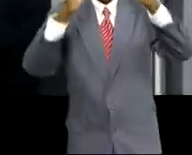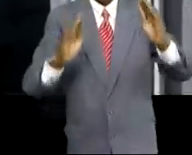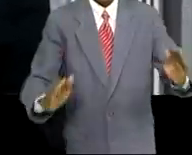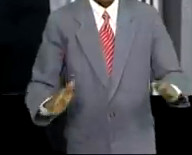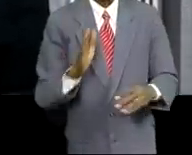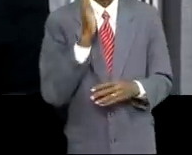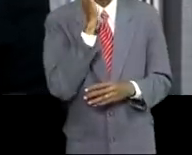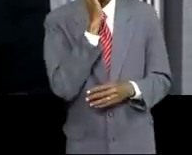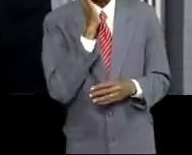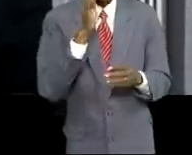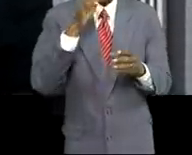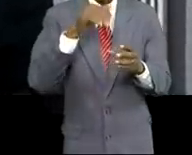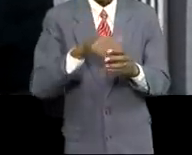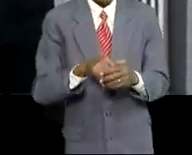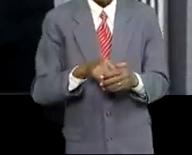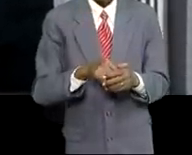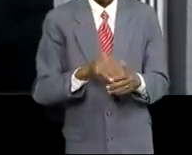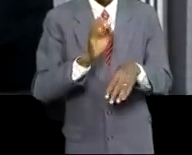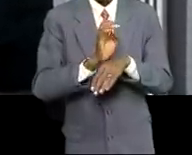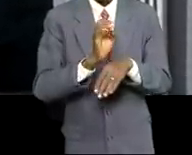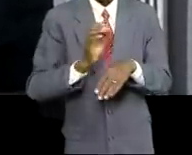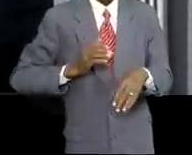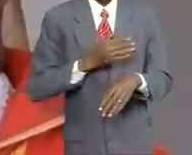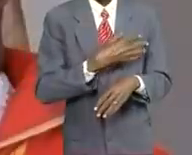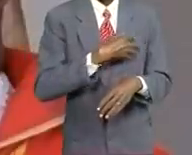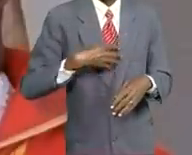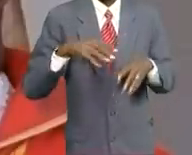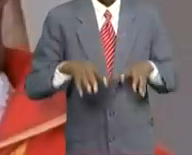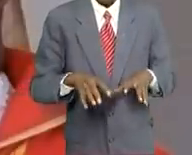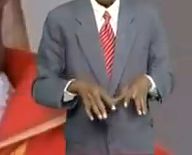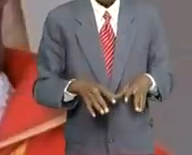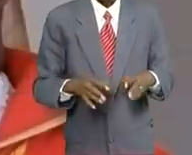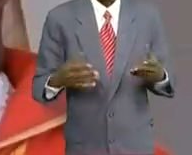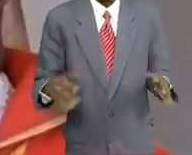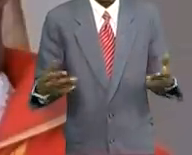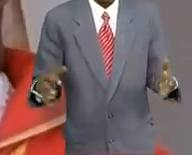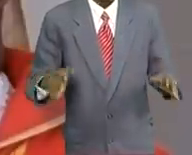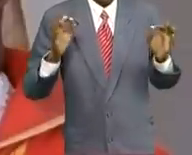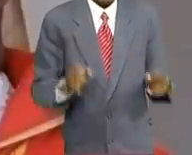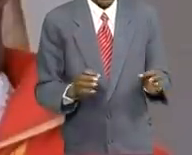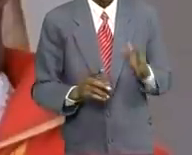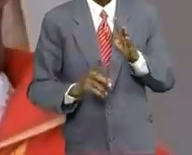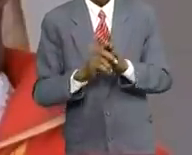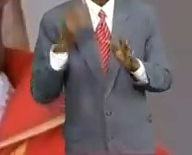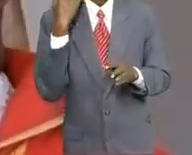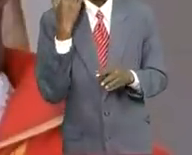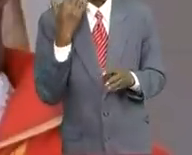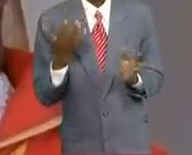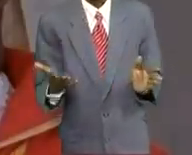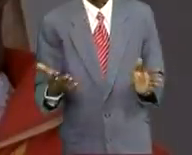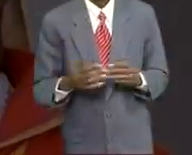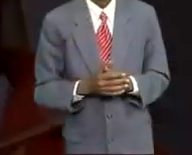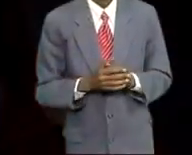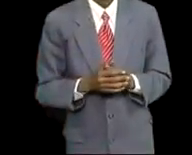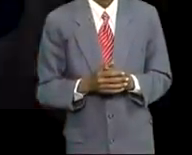évacué pour recevoir des soins appropriés. De quoi souffre le prince de l'Église? Était-il suivi?